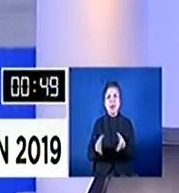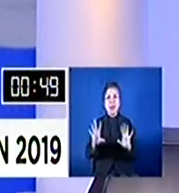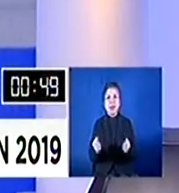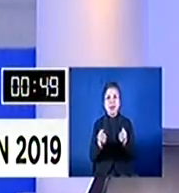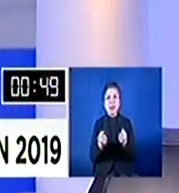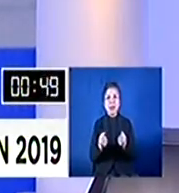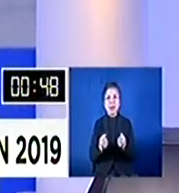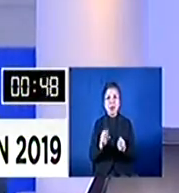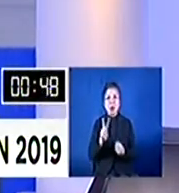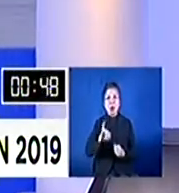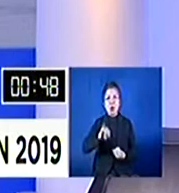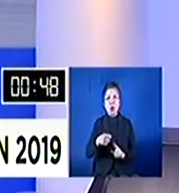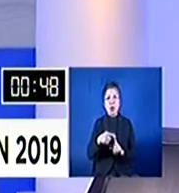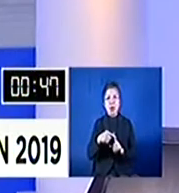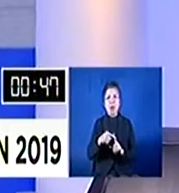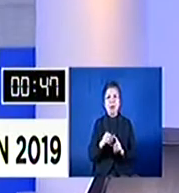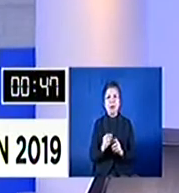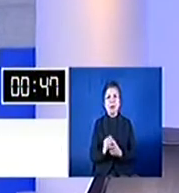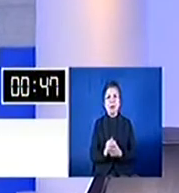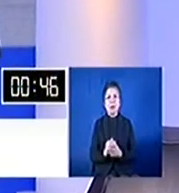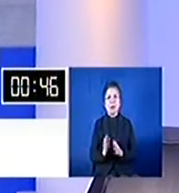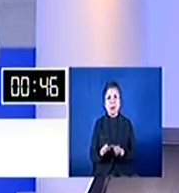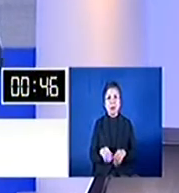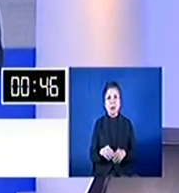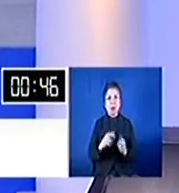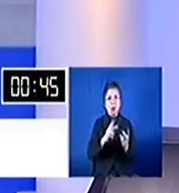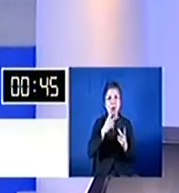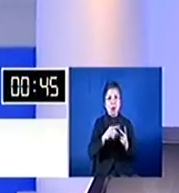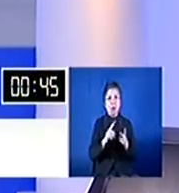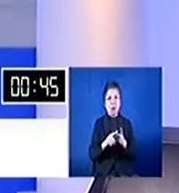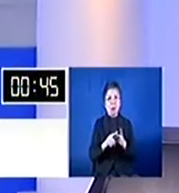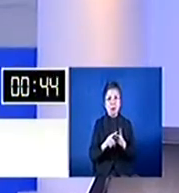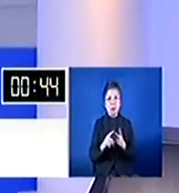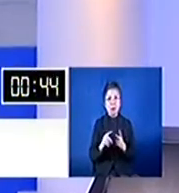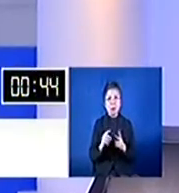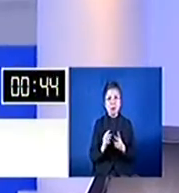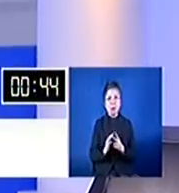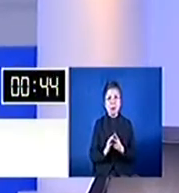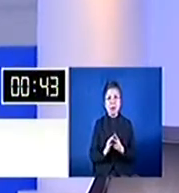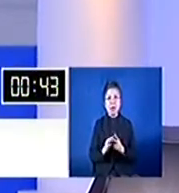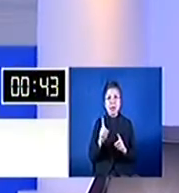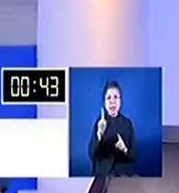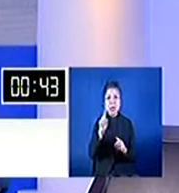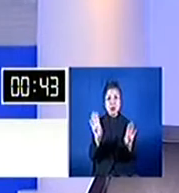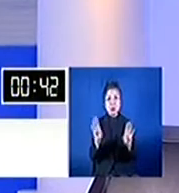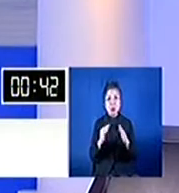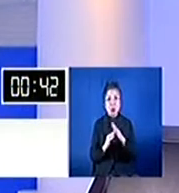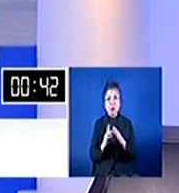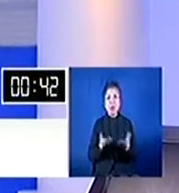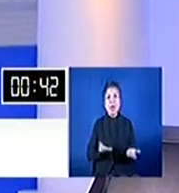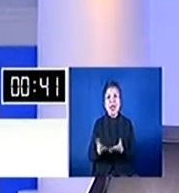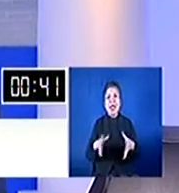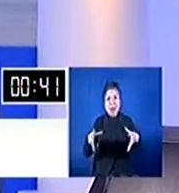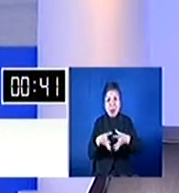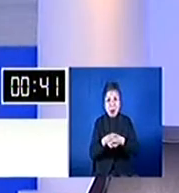kesempatan membuka 2 juta wirausaha baru. Dan juga program rumah siap kerja untuk anak muda, one stop service, pelayanan